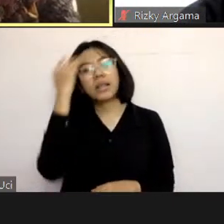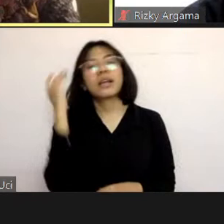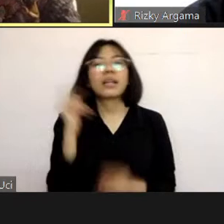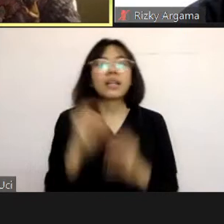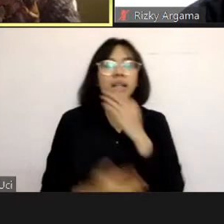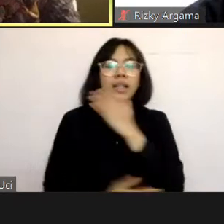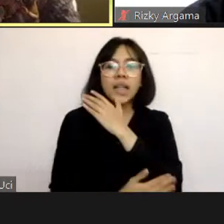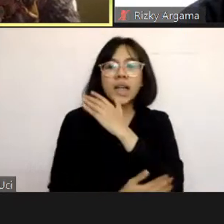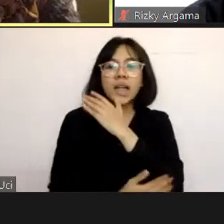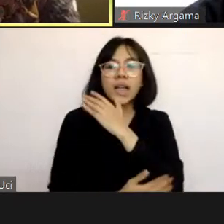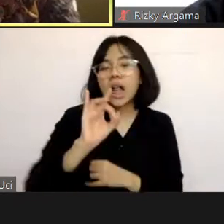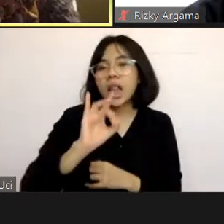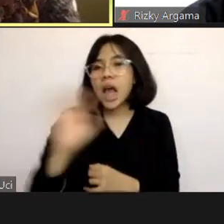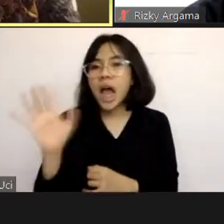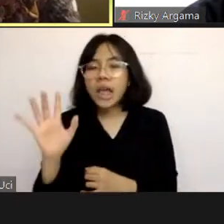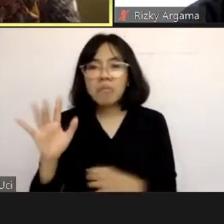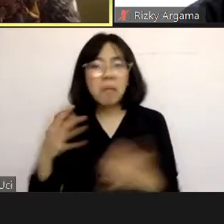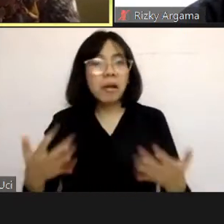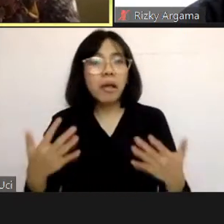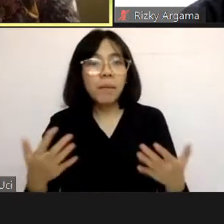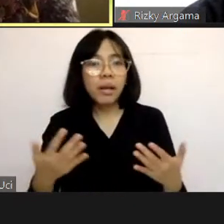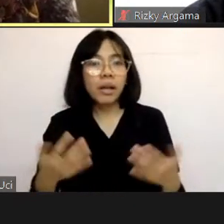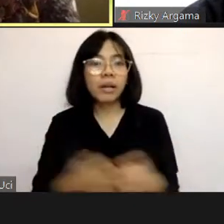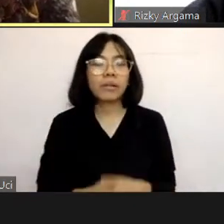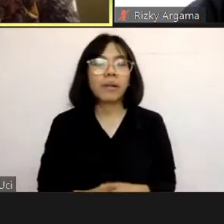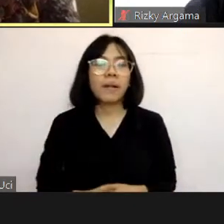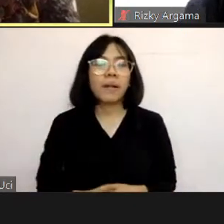lain. Nah, kutipan